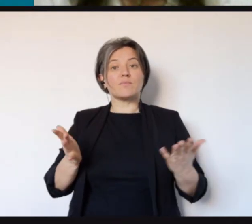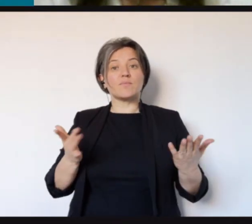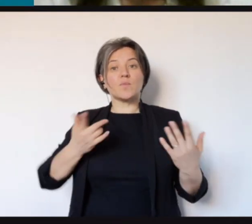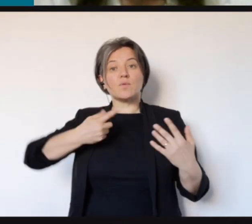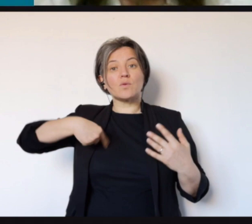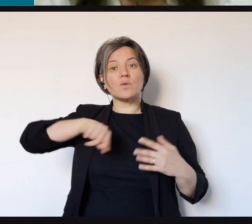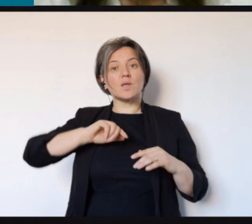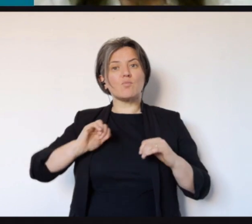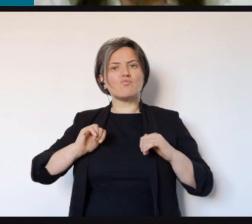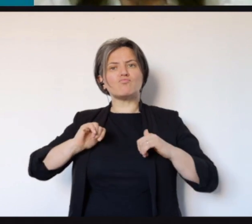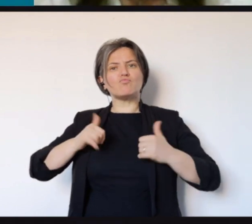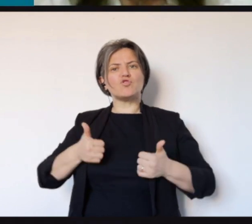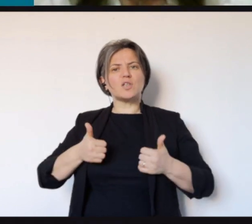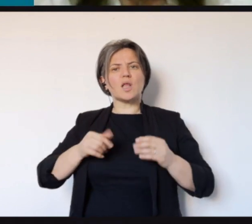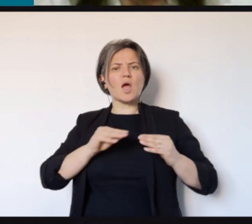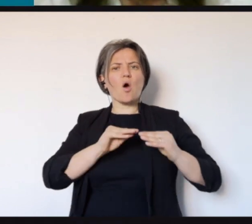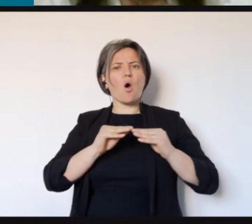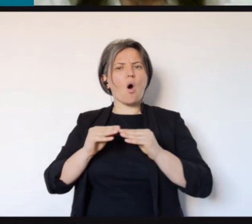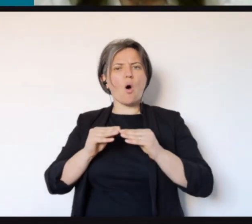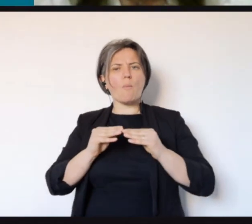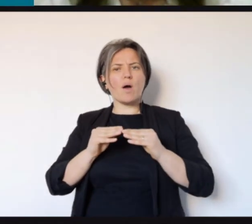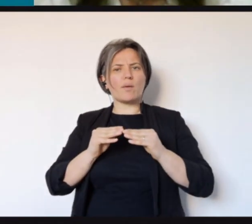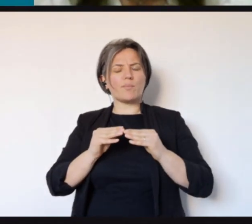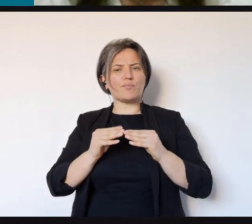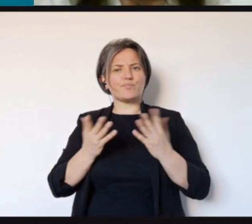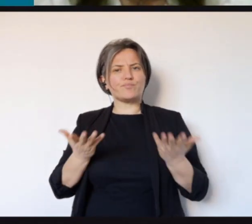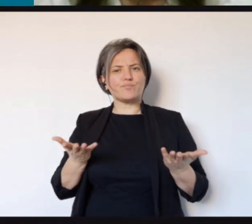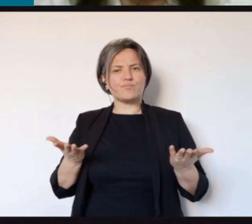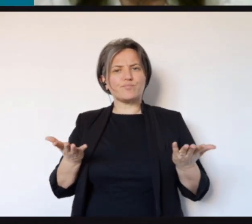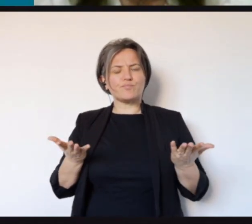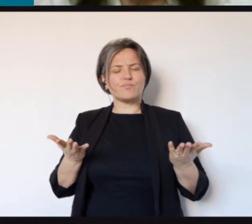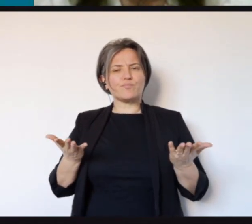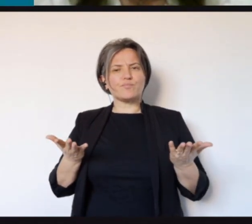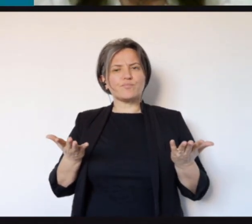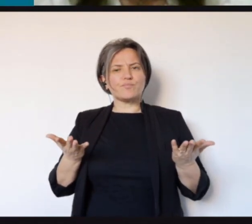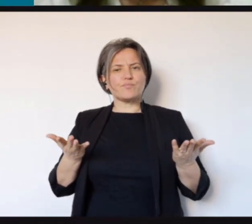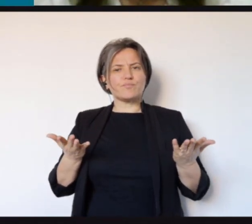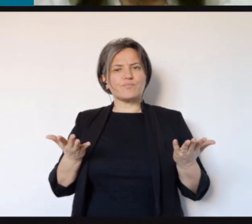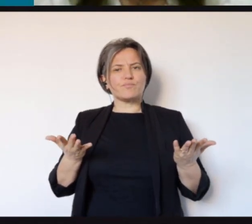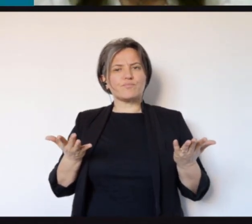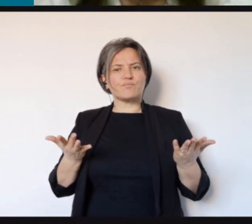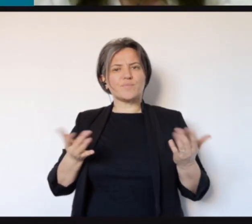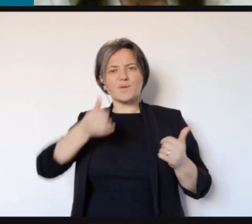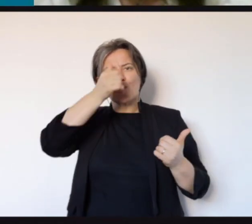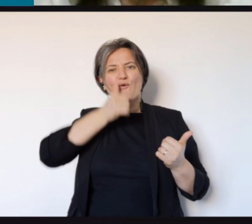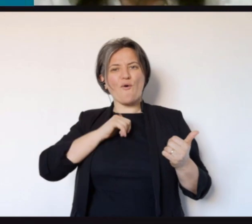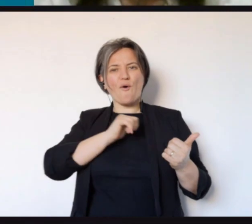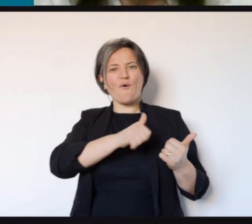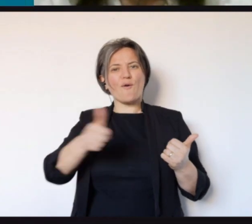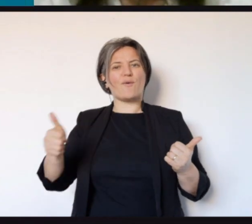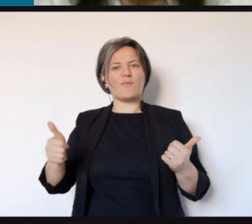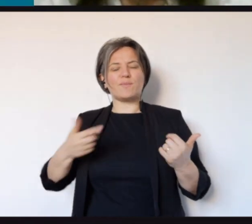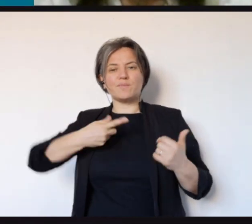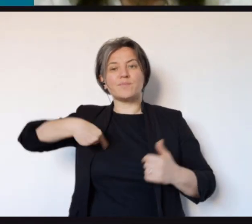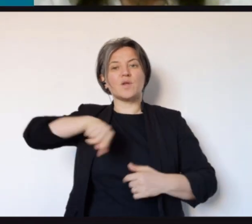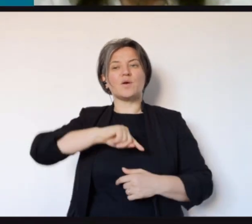nascosta del nostro essere cittadini. Perché noi